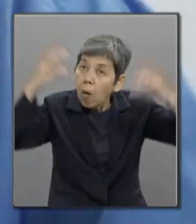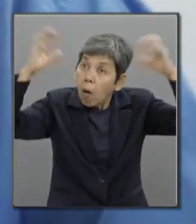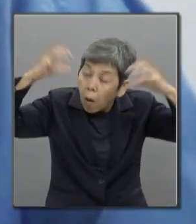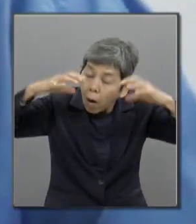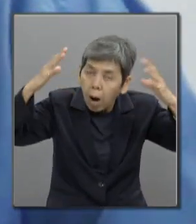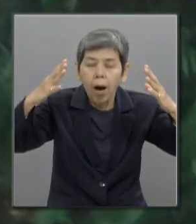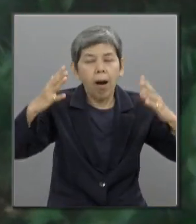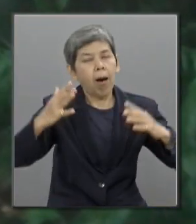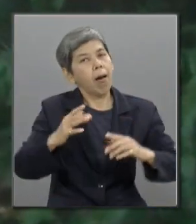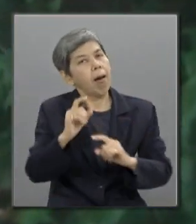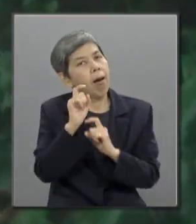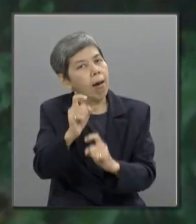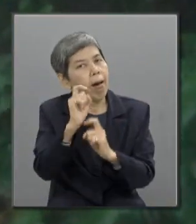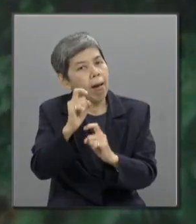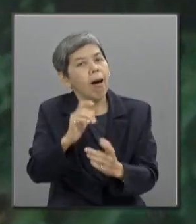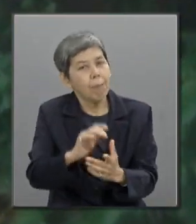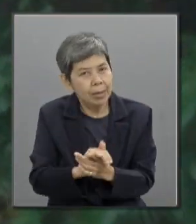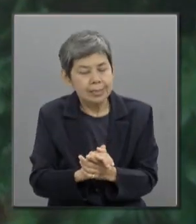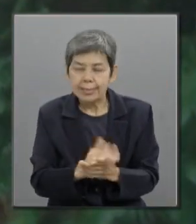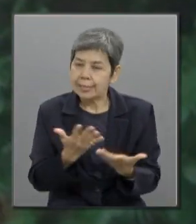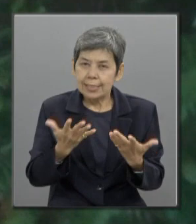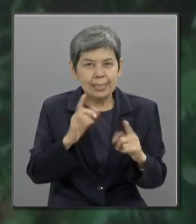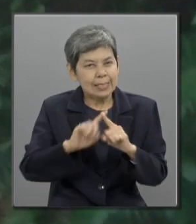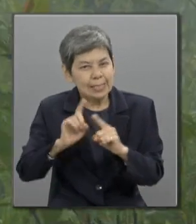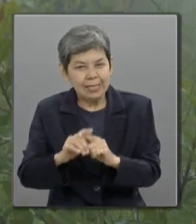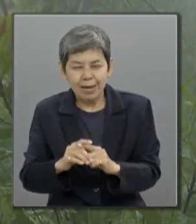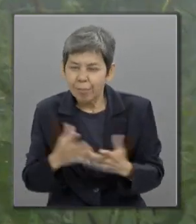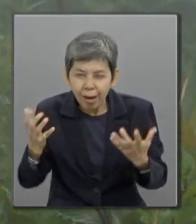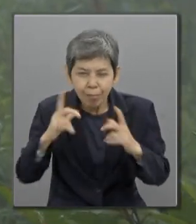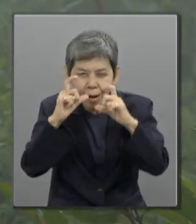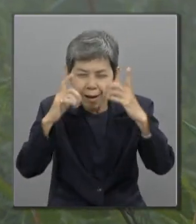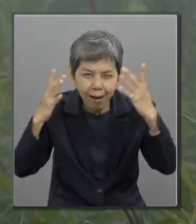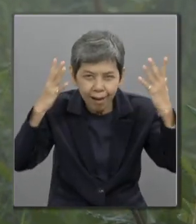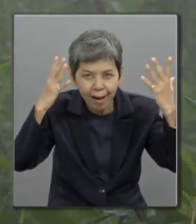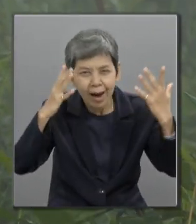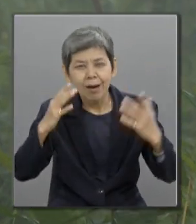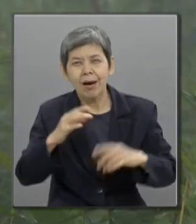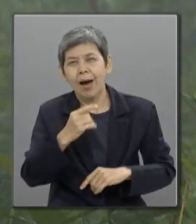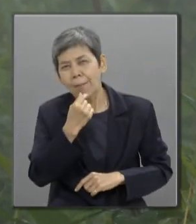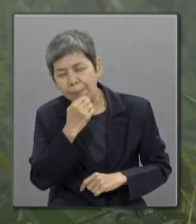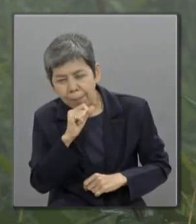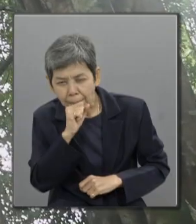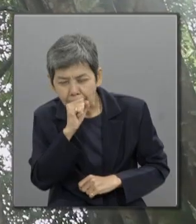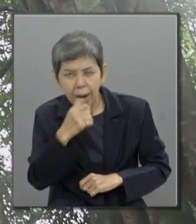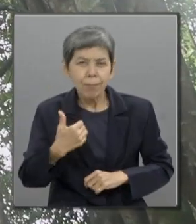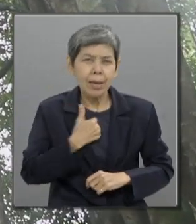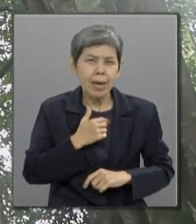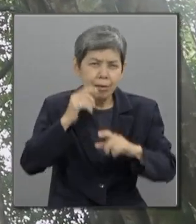งี้ยแต่ฝนก็มาก็เสี่ยงนะฮะอันตรายเครื่องไม้เครื่องมือก็พังไปหลายอันนะฮะทั้งไมโครโฟน